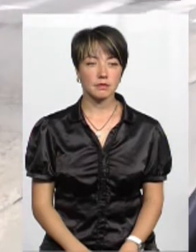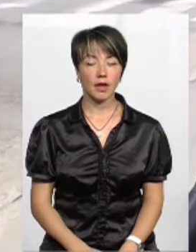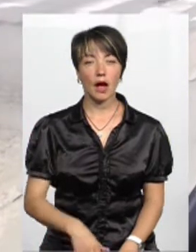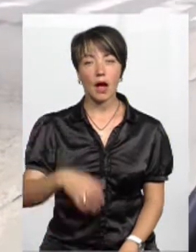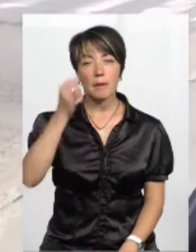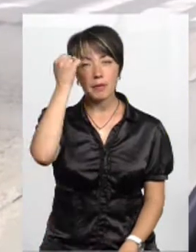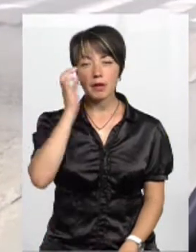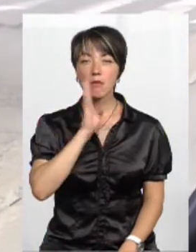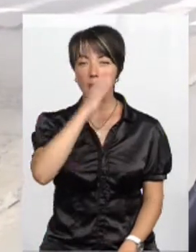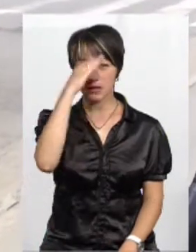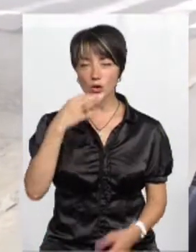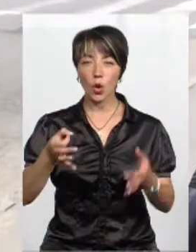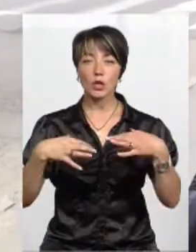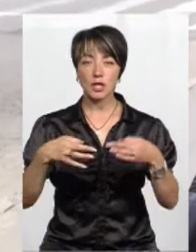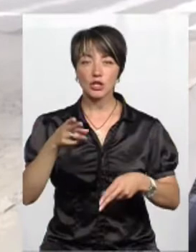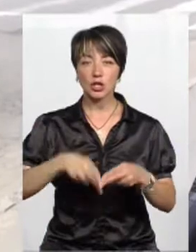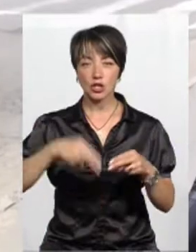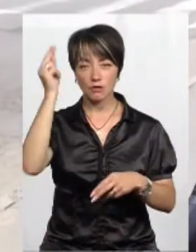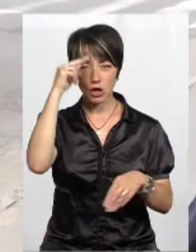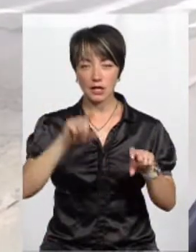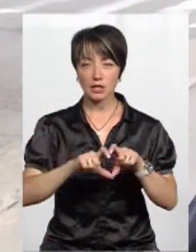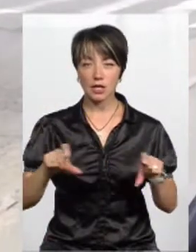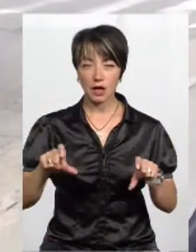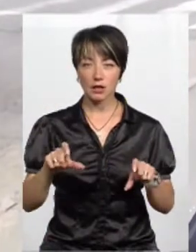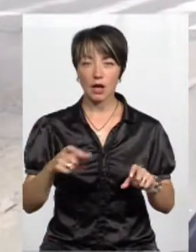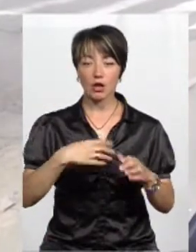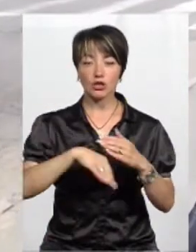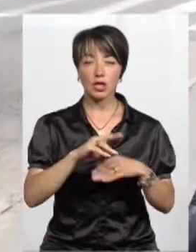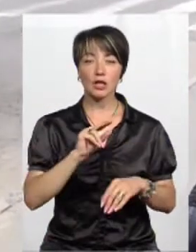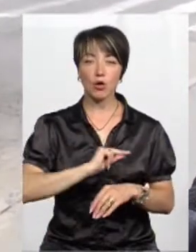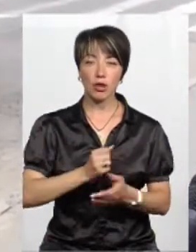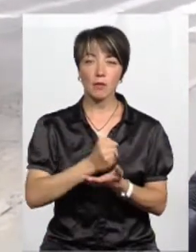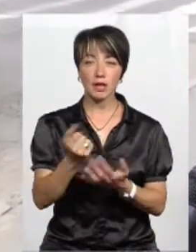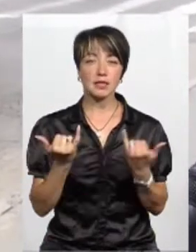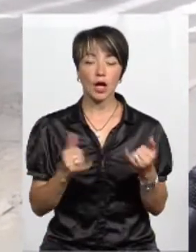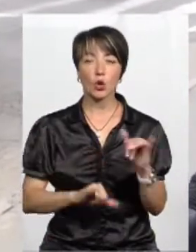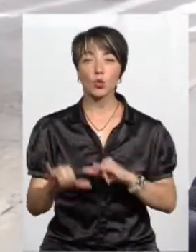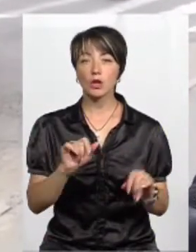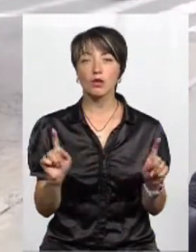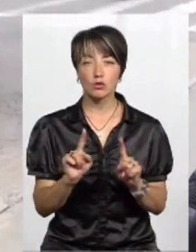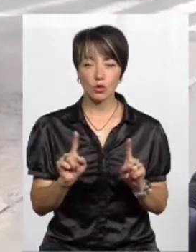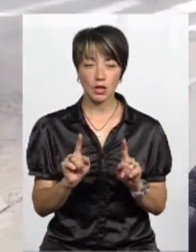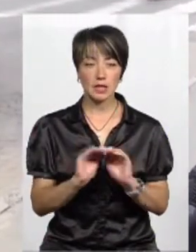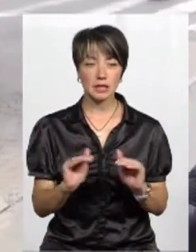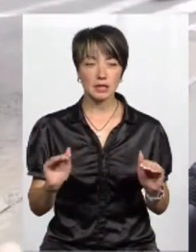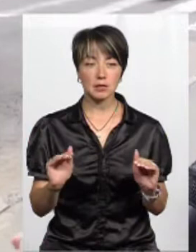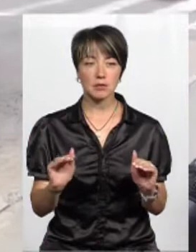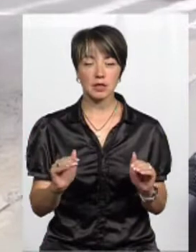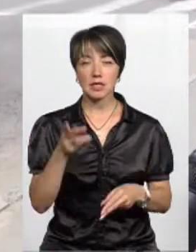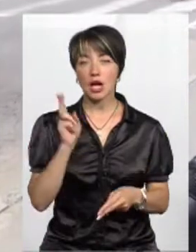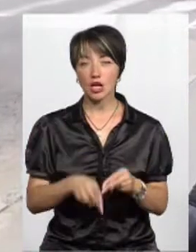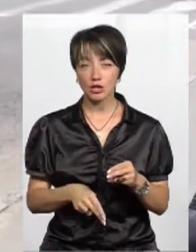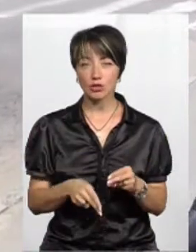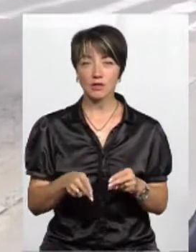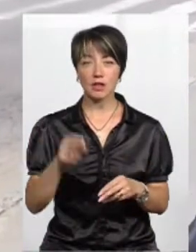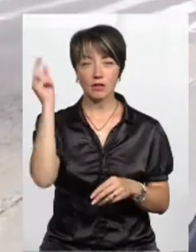Пам'ятаю, що мама з татом розказувала. Закінчили навчальний заклад, йшли десь на роботу, їх направляли. Зараз куди, що? Дітям скільки закінчують